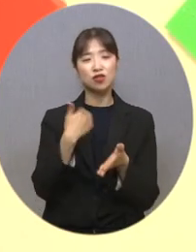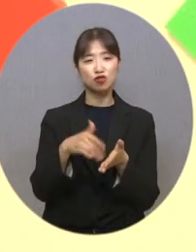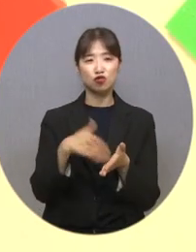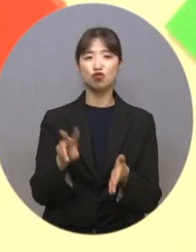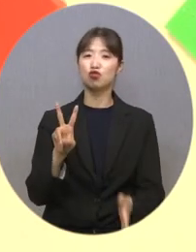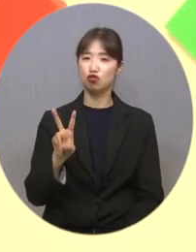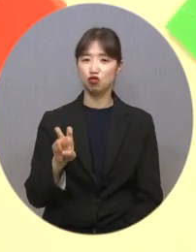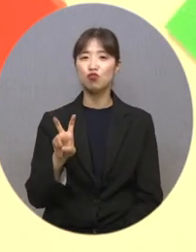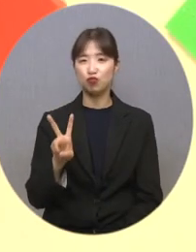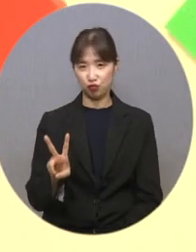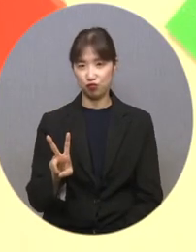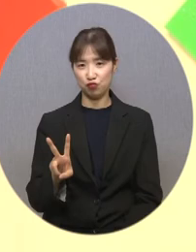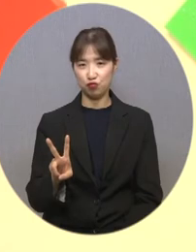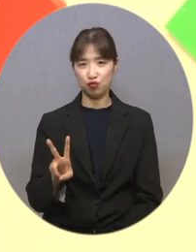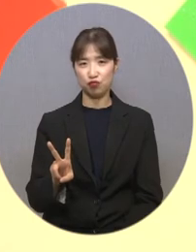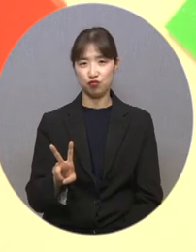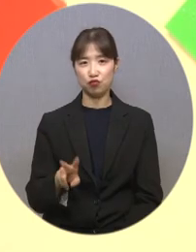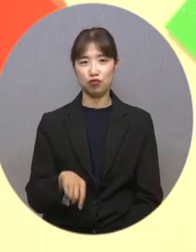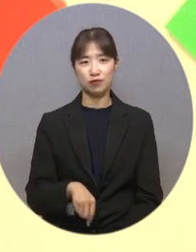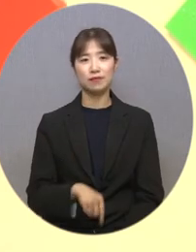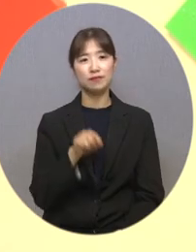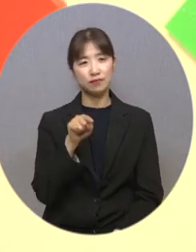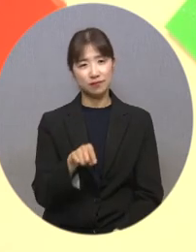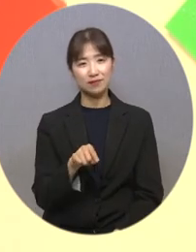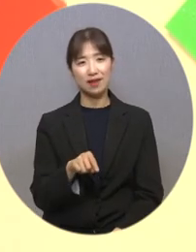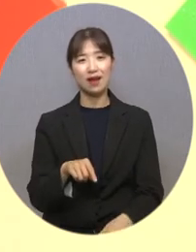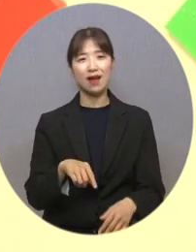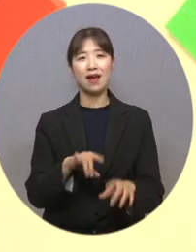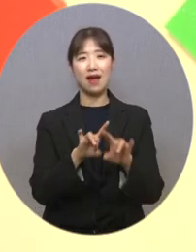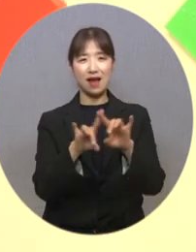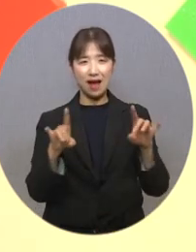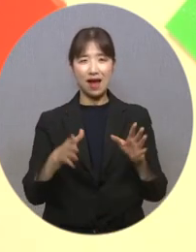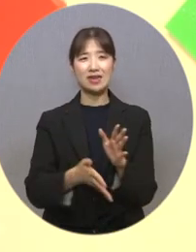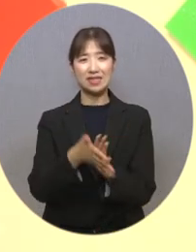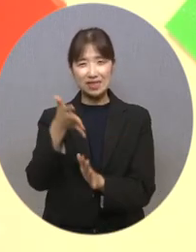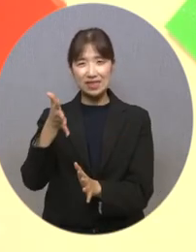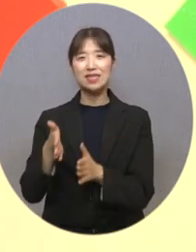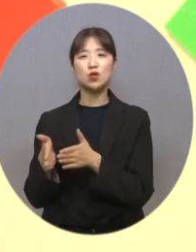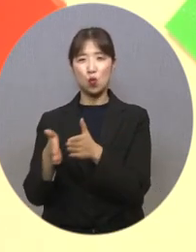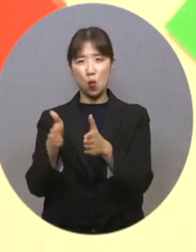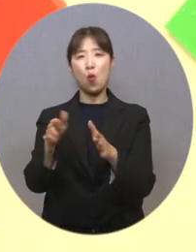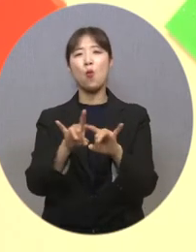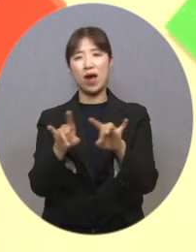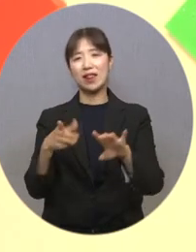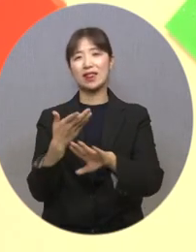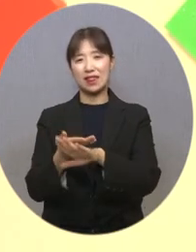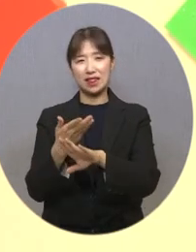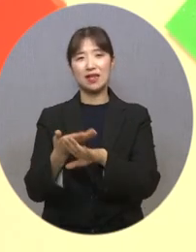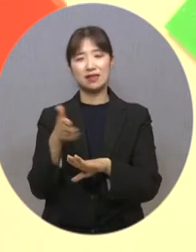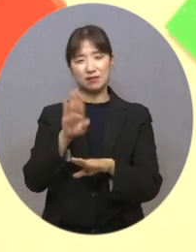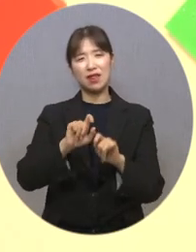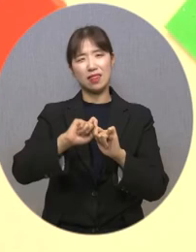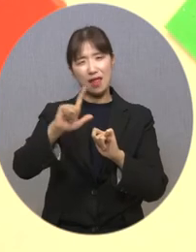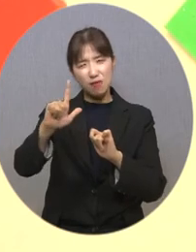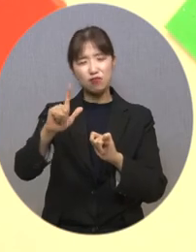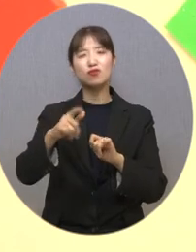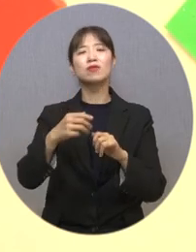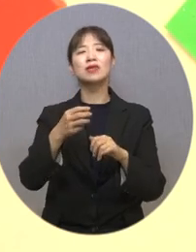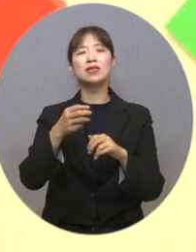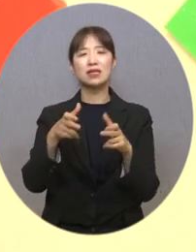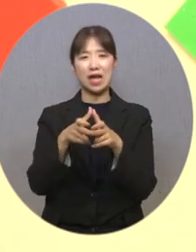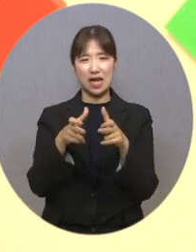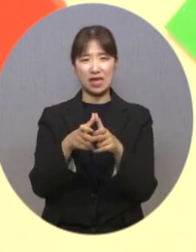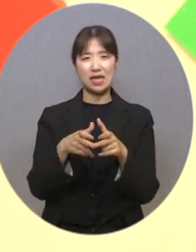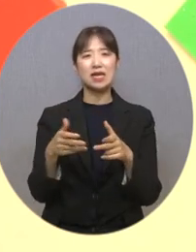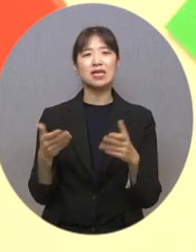어떤 시설이 있고요. 네. 이제 이런 부분들은 각 시도마다 차이가 있겠으나 대부분의 장애인 직업재활 시설은